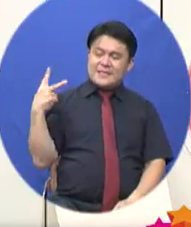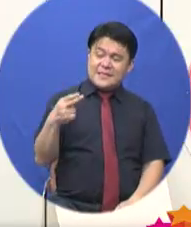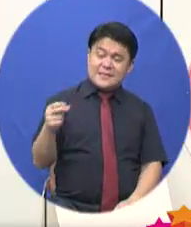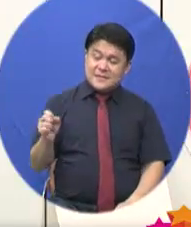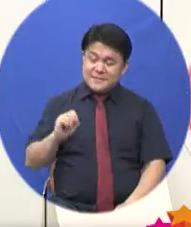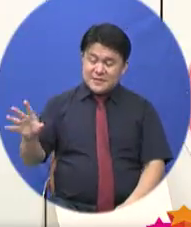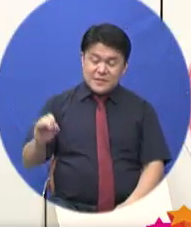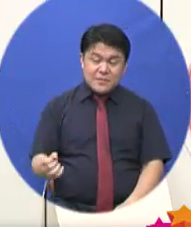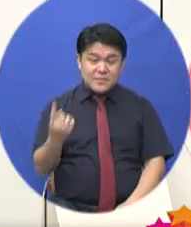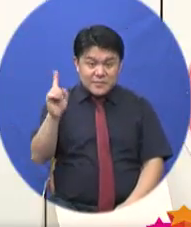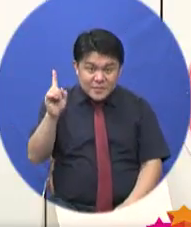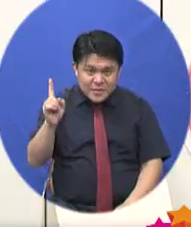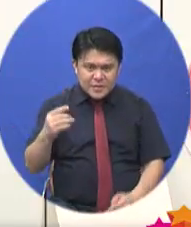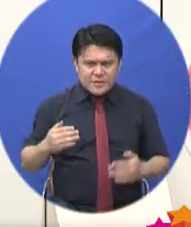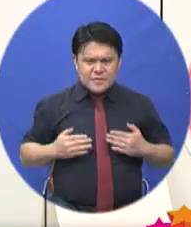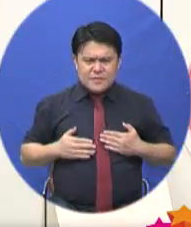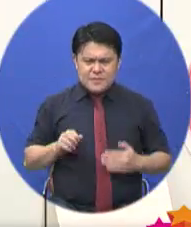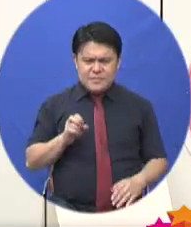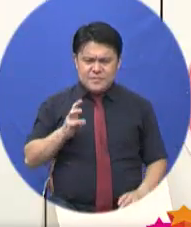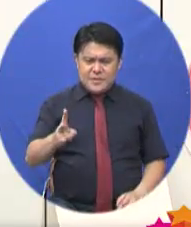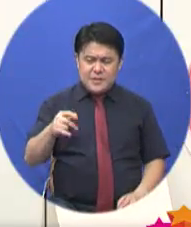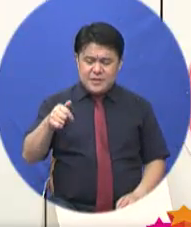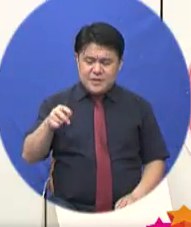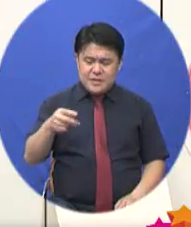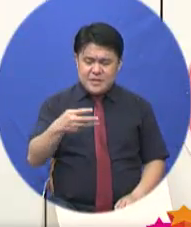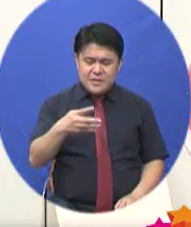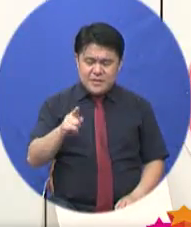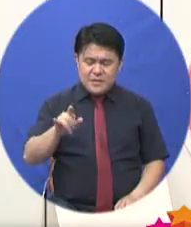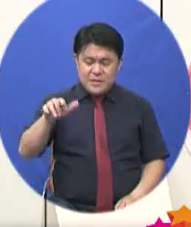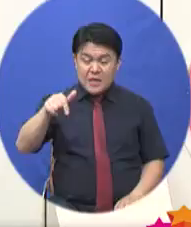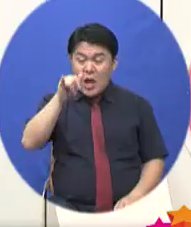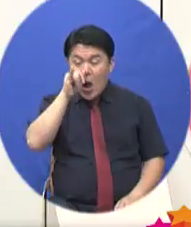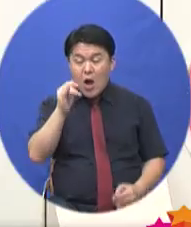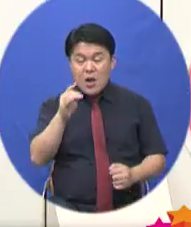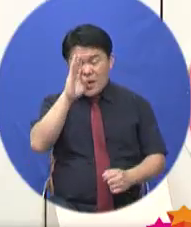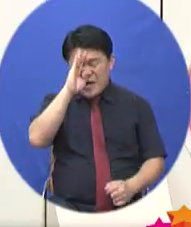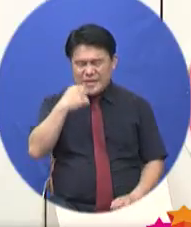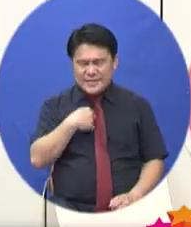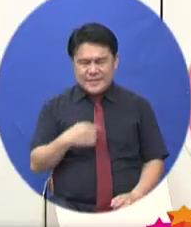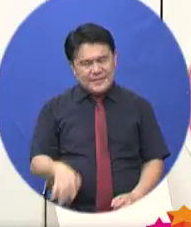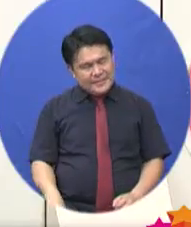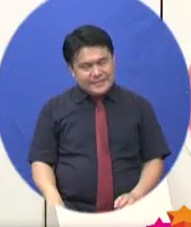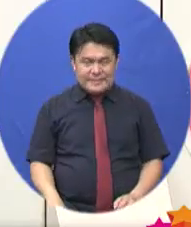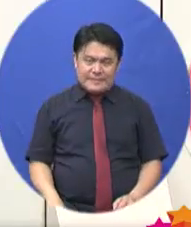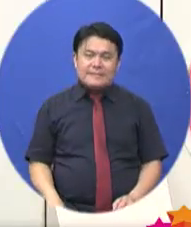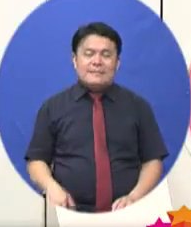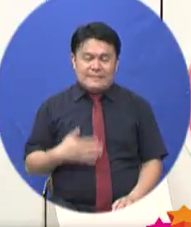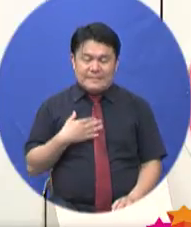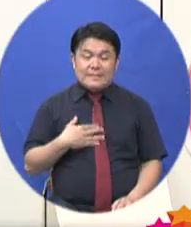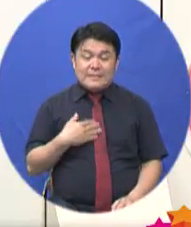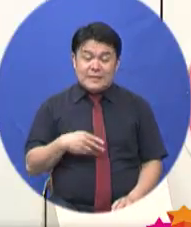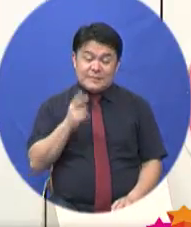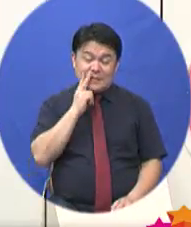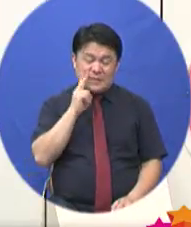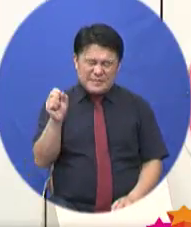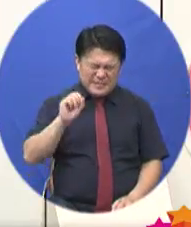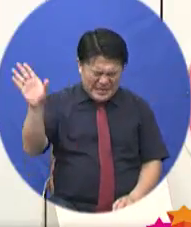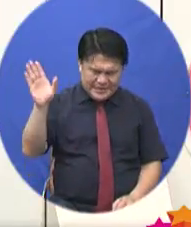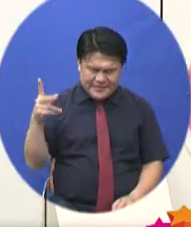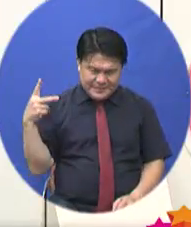원인은 폐결핵이 있었습니다. 네. 그래가지고 점점 담배를